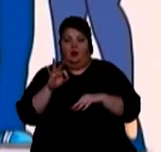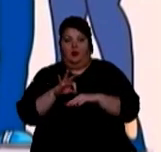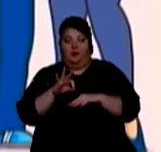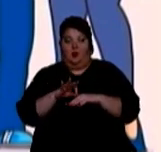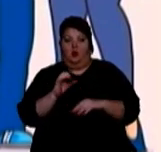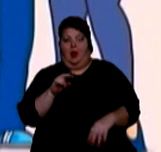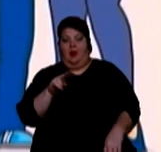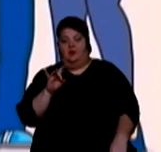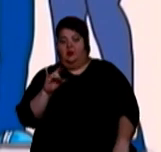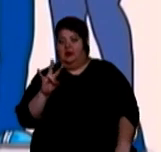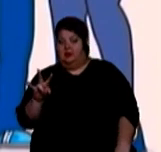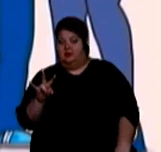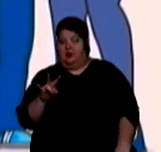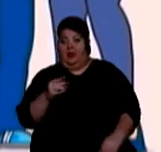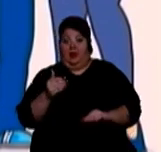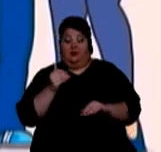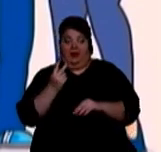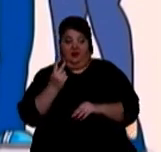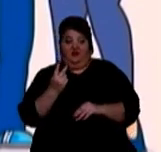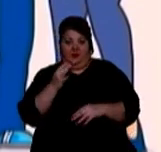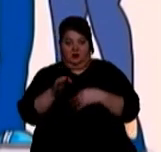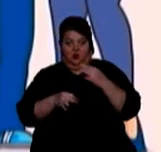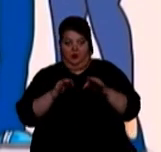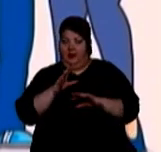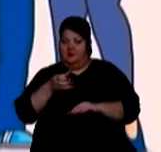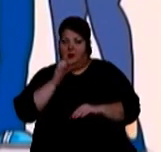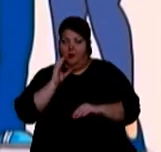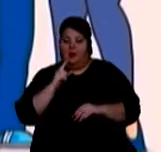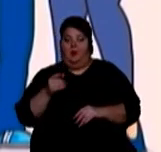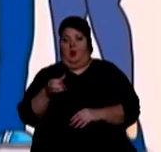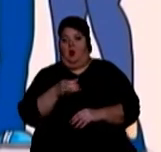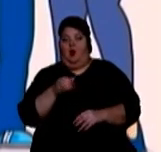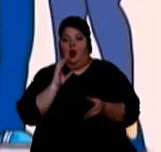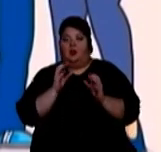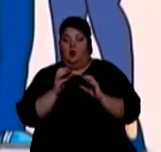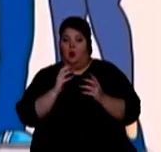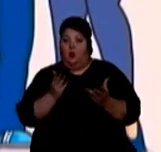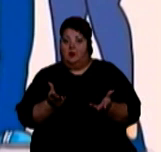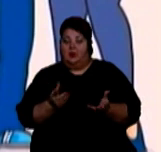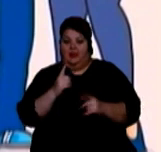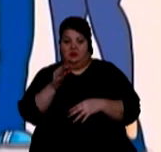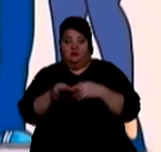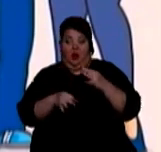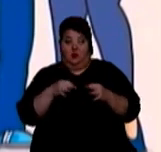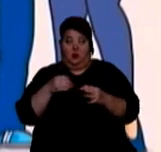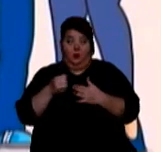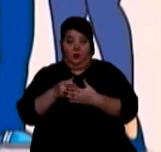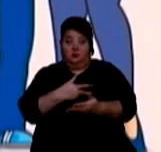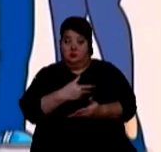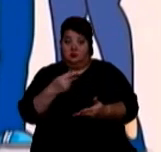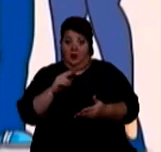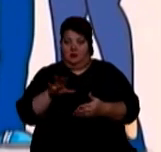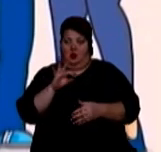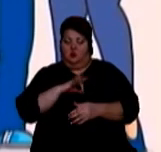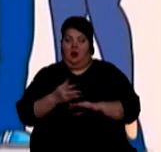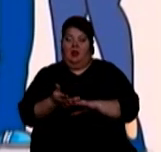аспірин. За 2 доби не п'ємо алкоголь. За добу до здачі не споживаємо